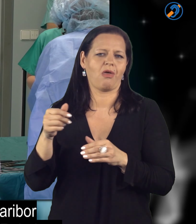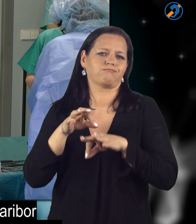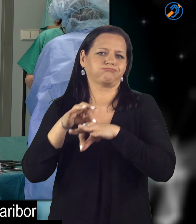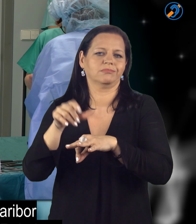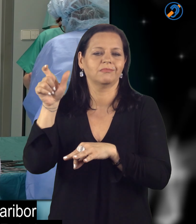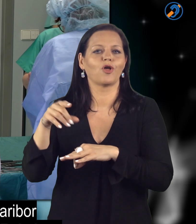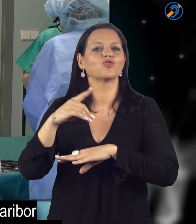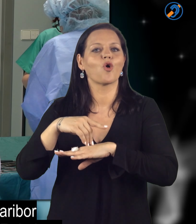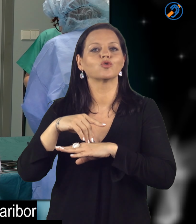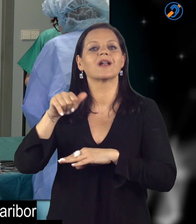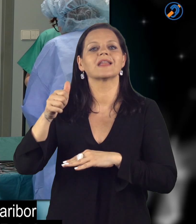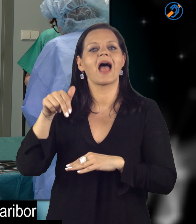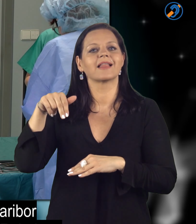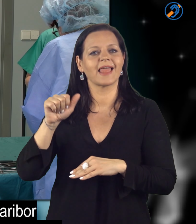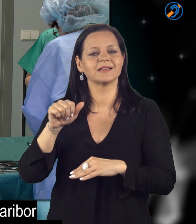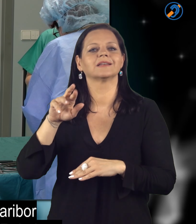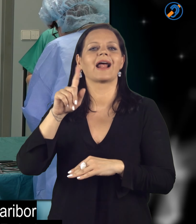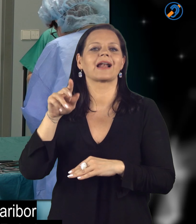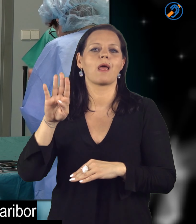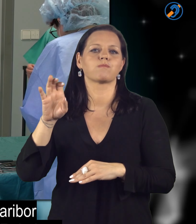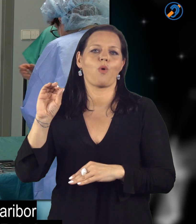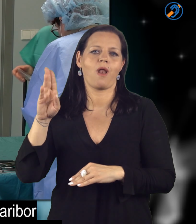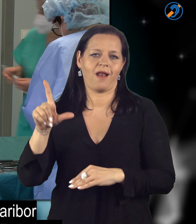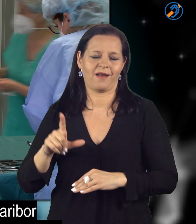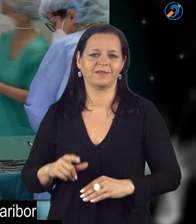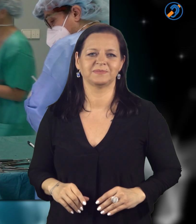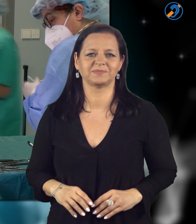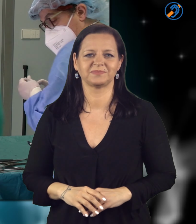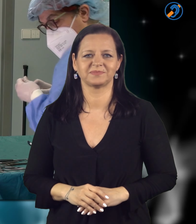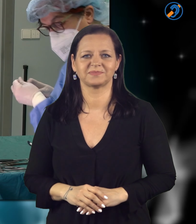z dr. Janez Rebolom.